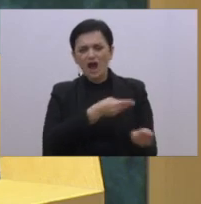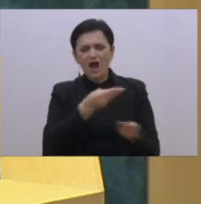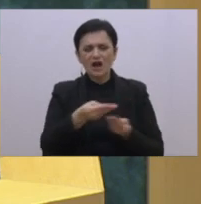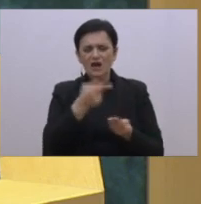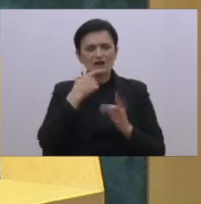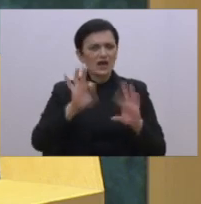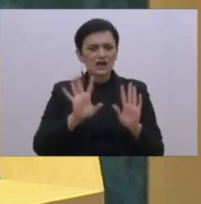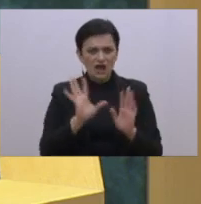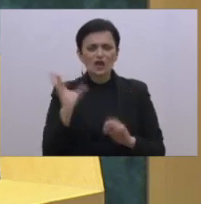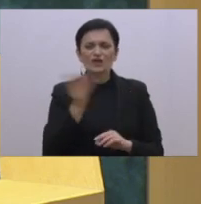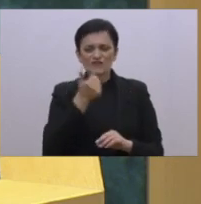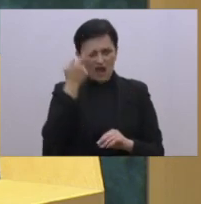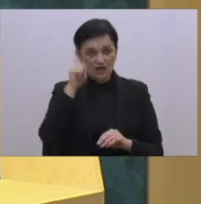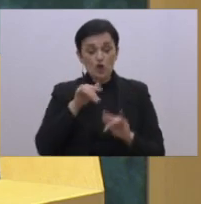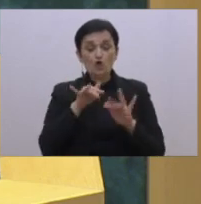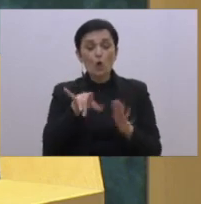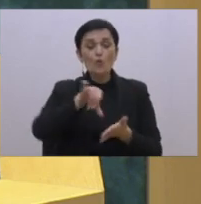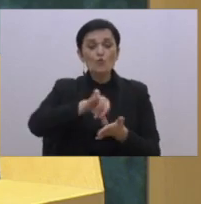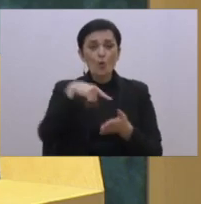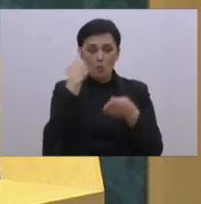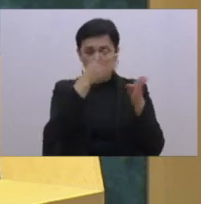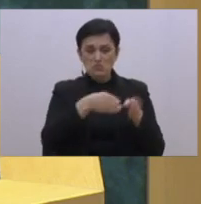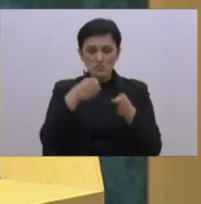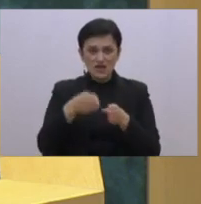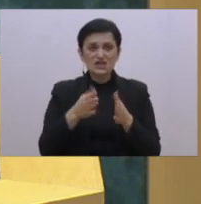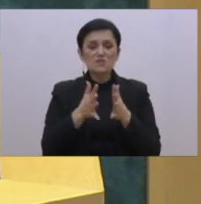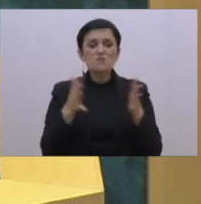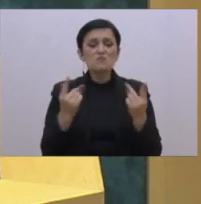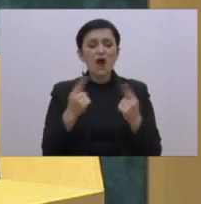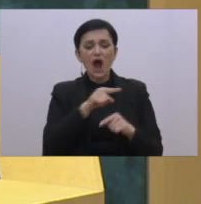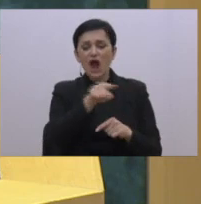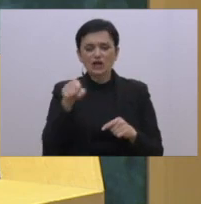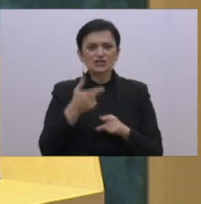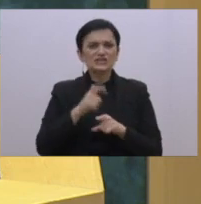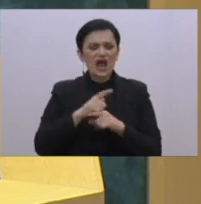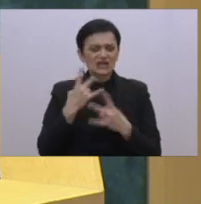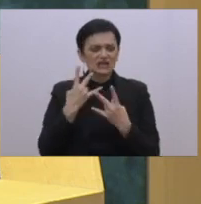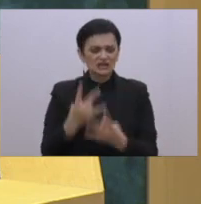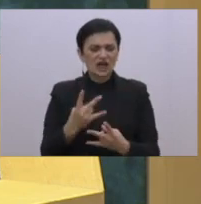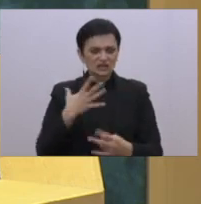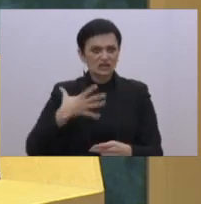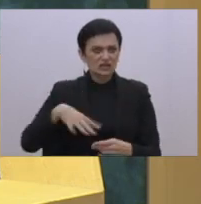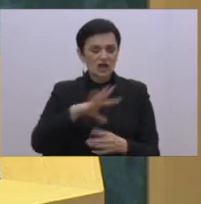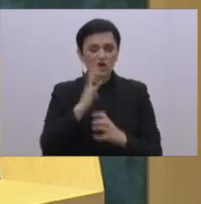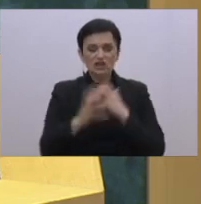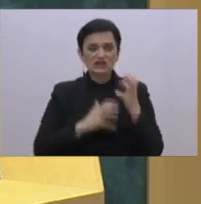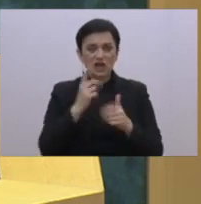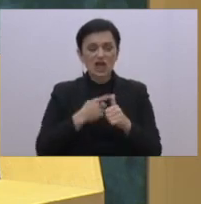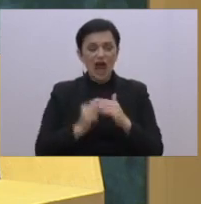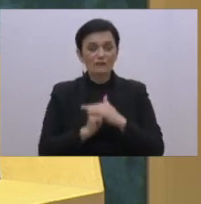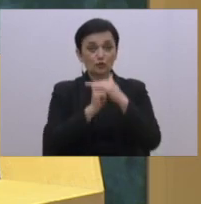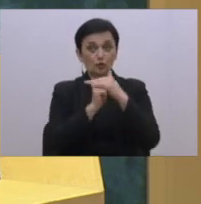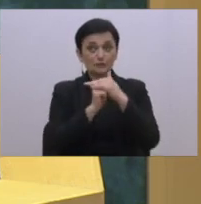ყველამ კარგად ვიცით ამ კამპანიის მონაწილე პირები და მასშტაბი, რომელმაც ძალიან დააზიანა საქართველოს საერთაშორისო